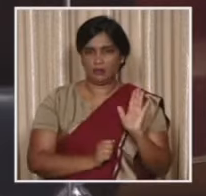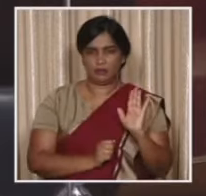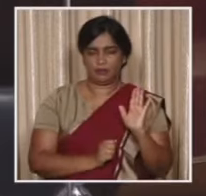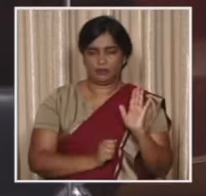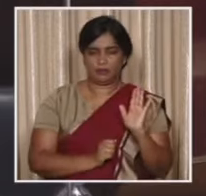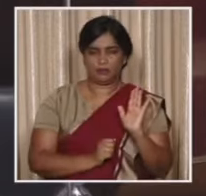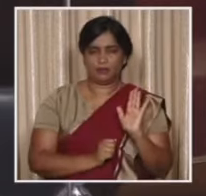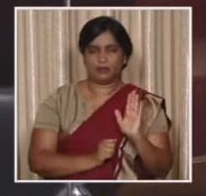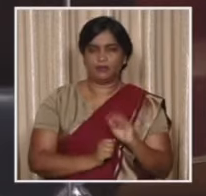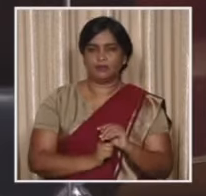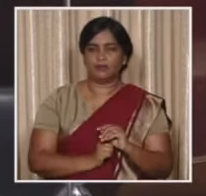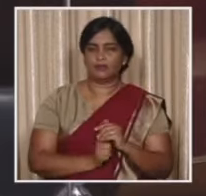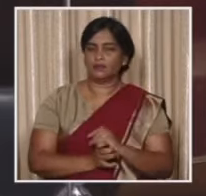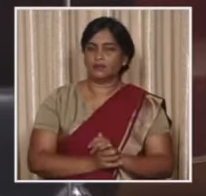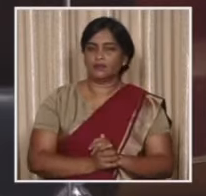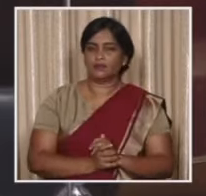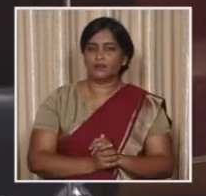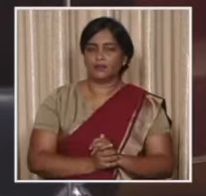Itu ba.